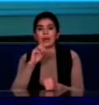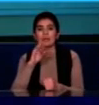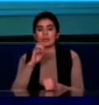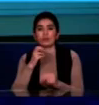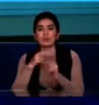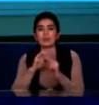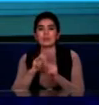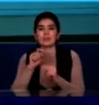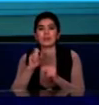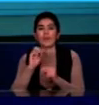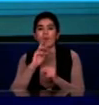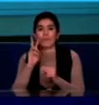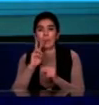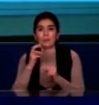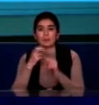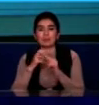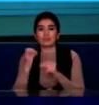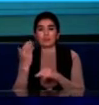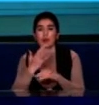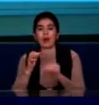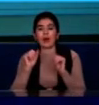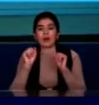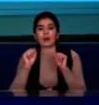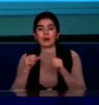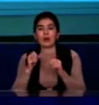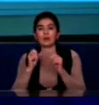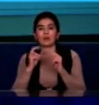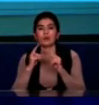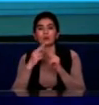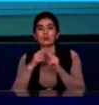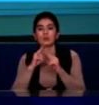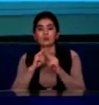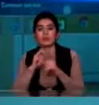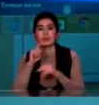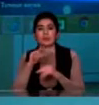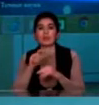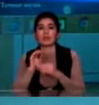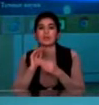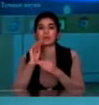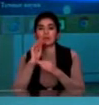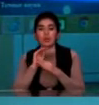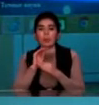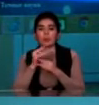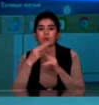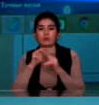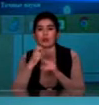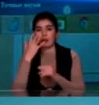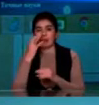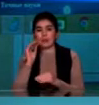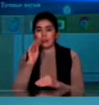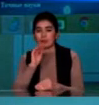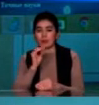на веб-страницах. Сегодня мы будем говорить, как можно разнообразить нашу веб-страницу, добавляя сюда